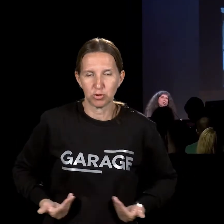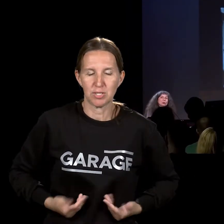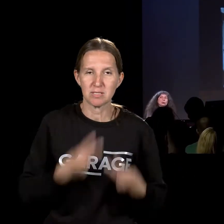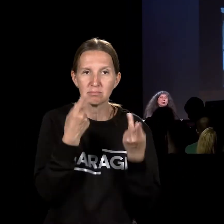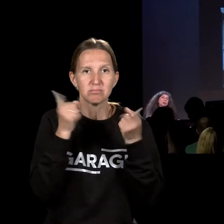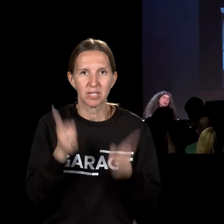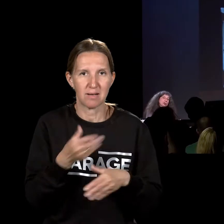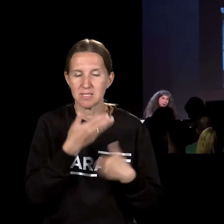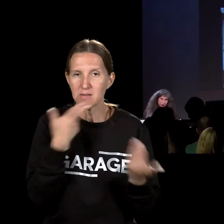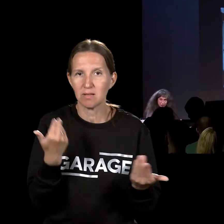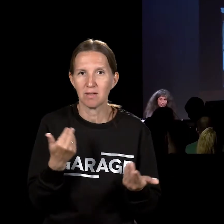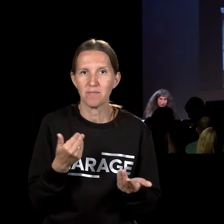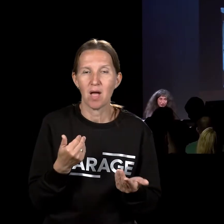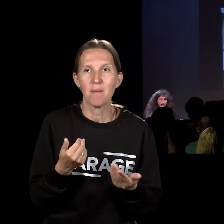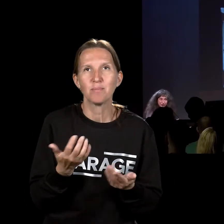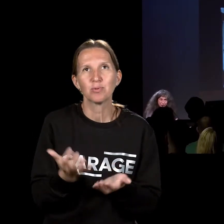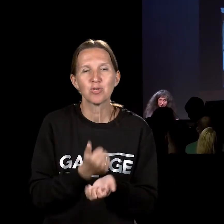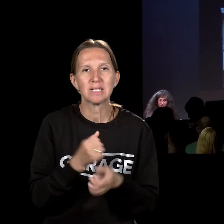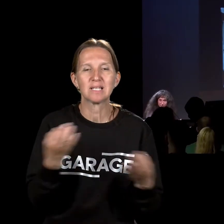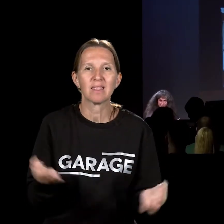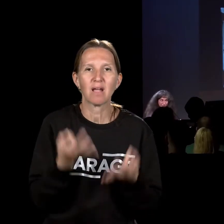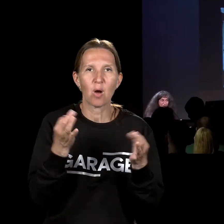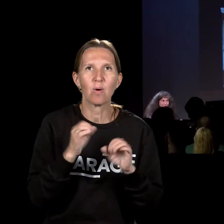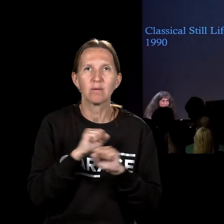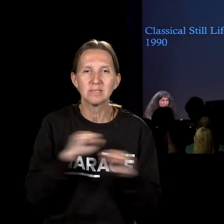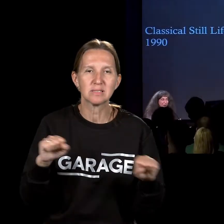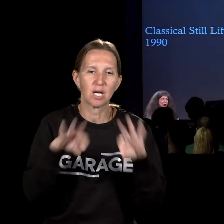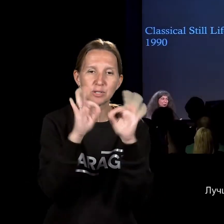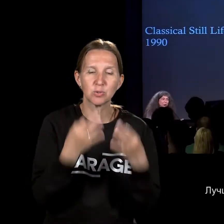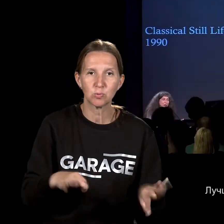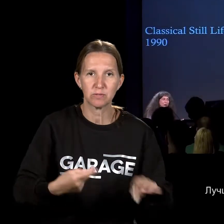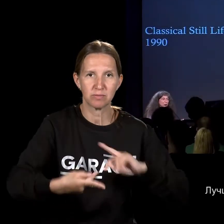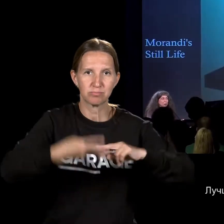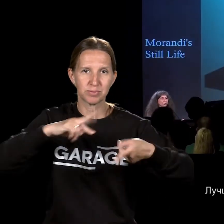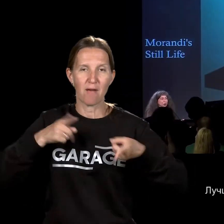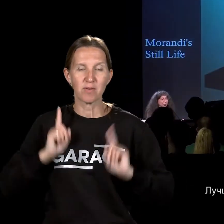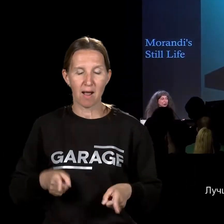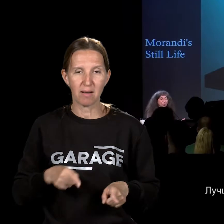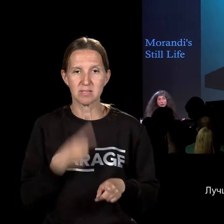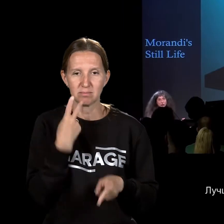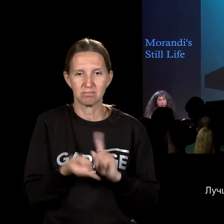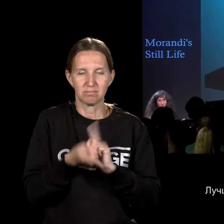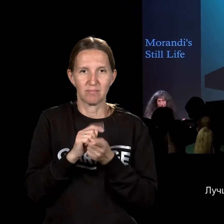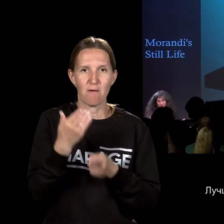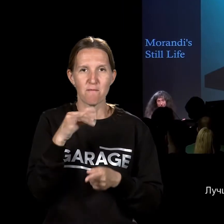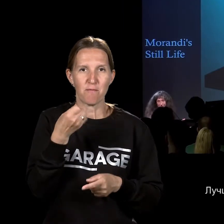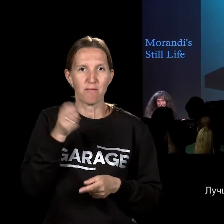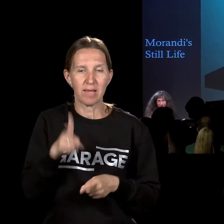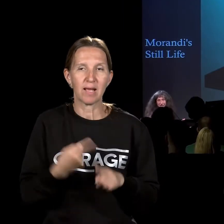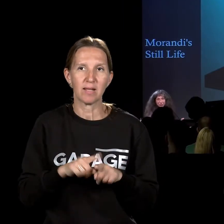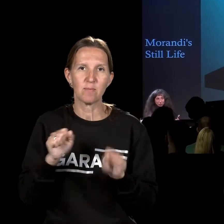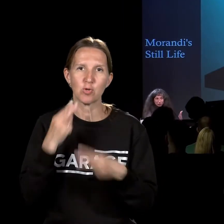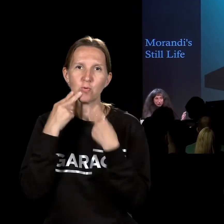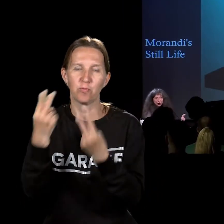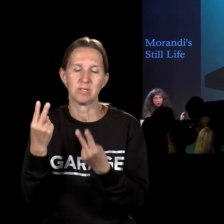Любое искусство невозможно вернуть обратно в реальность, оно немедленно превращается в фейк. А может быть, лучше всего это получается с работами Моранди.